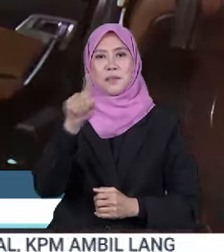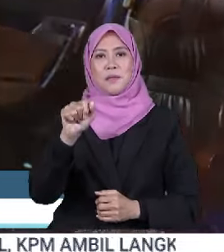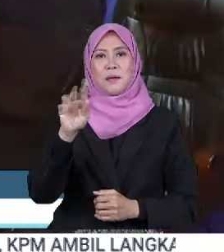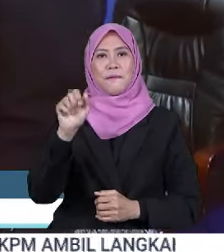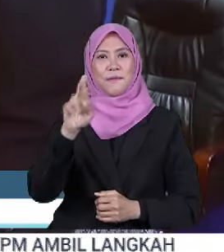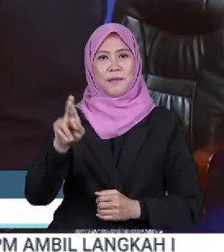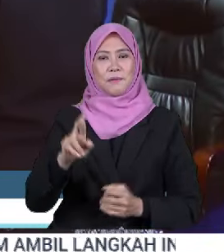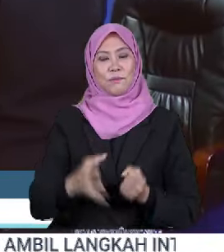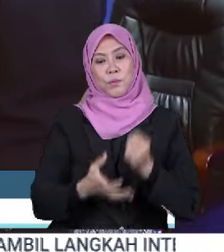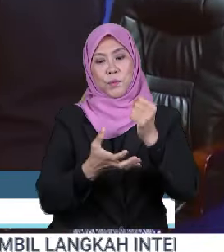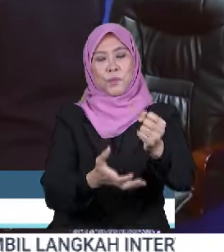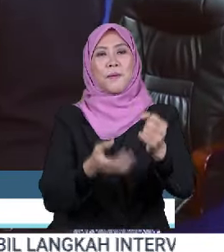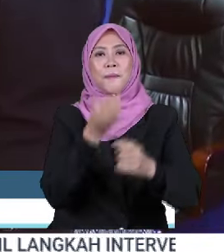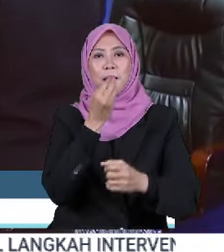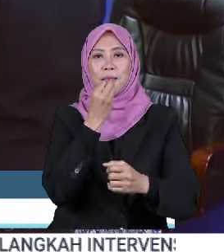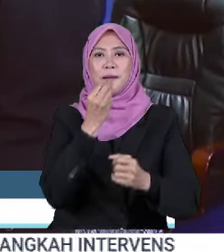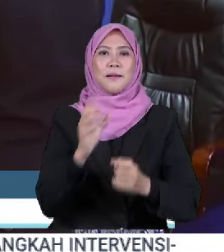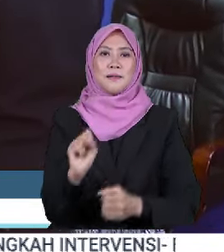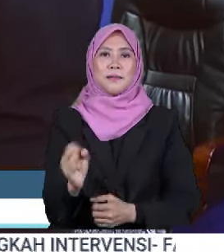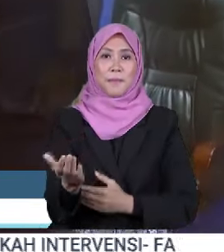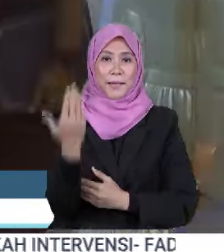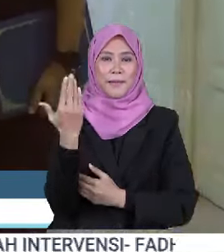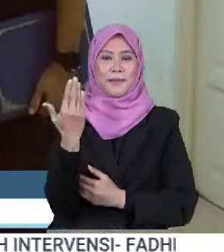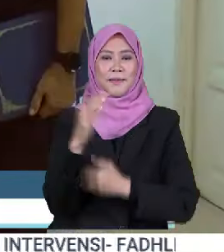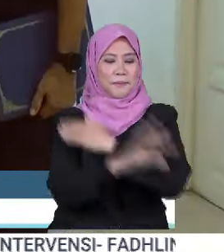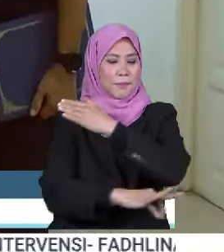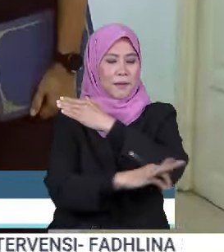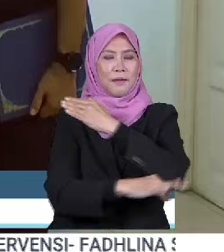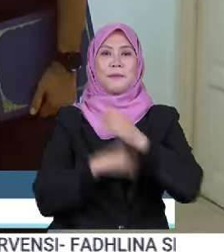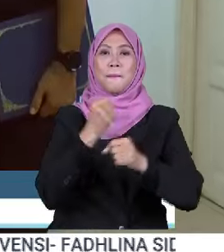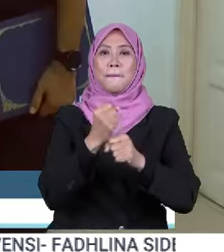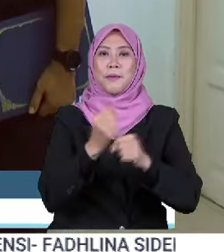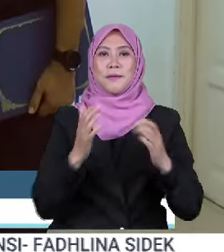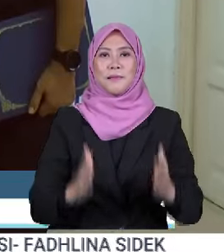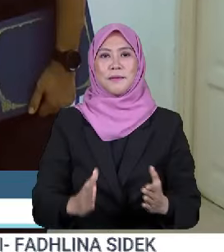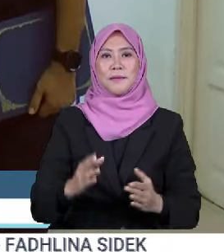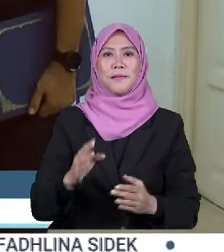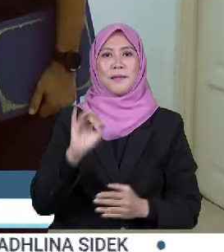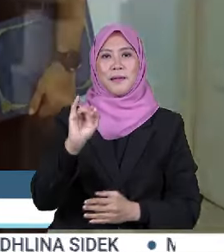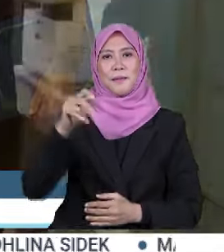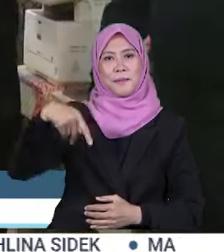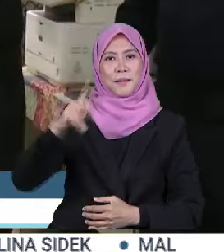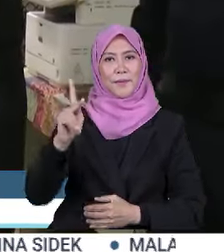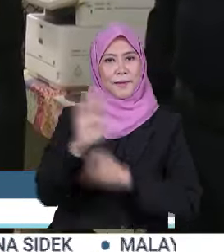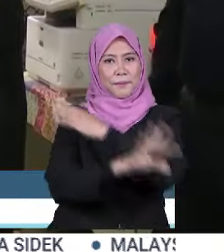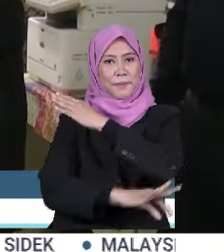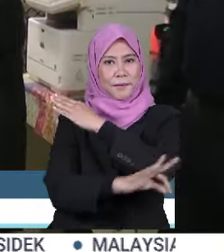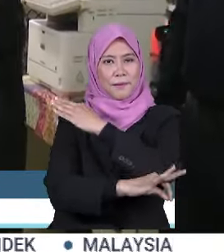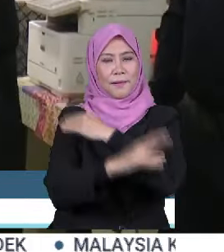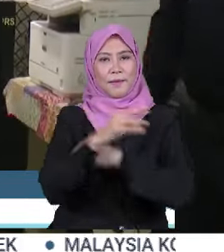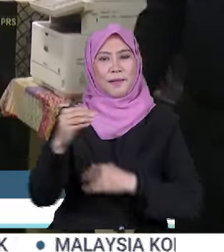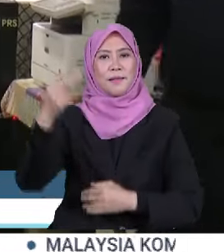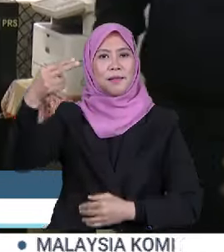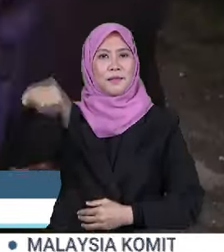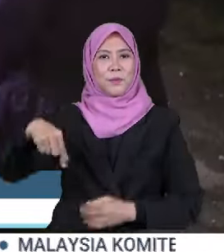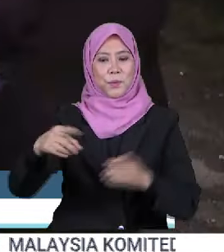sumbangan juada sahur Negeri 9 kepada semua petugas-petugas di Ibu Pejabat polisi IPK Negeri 9 dan ibu